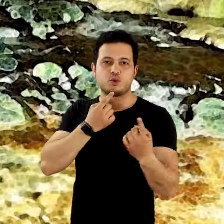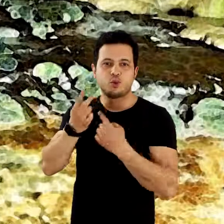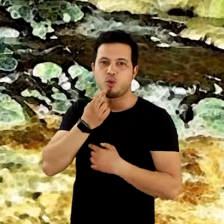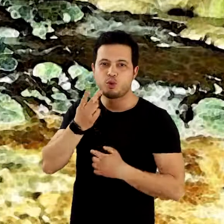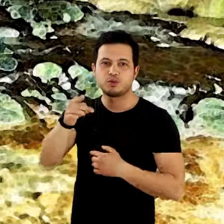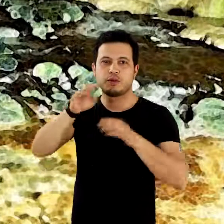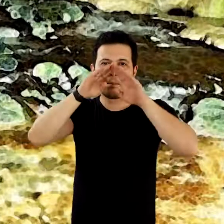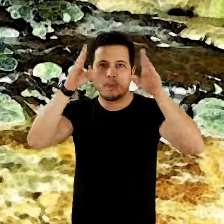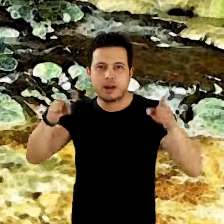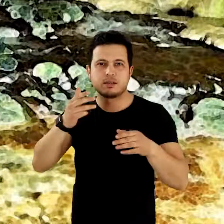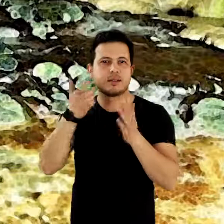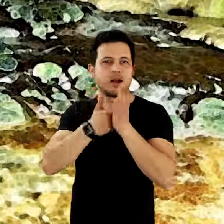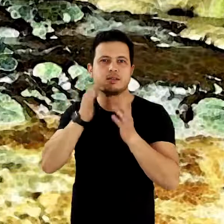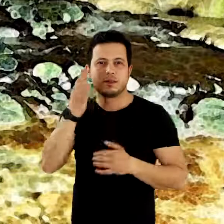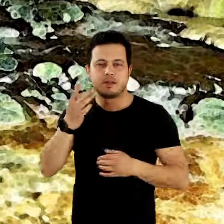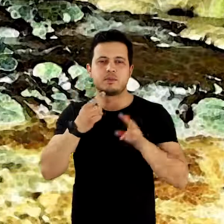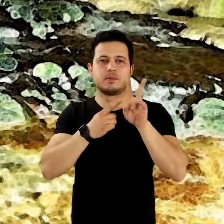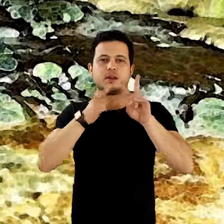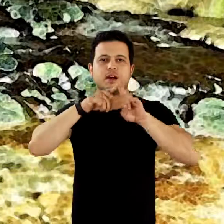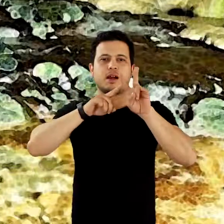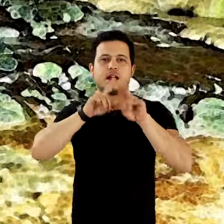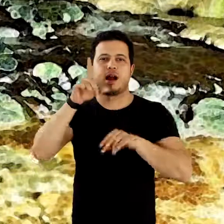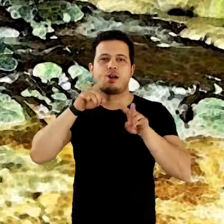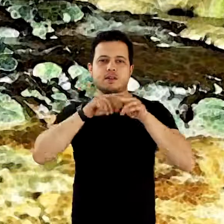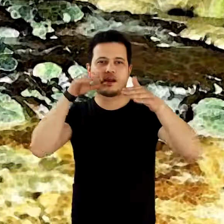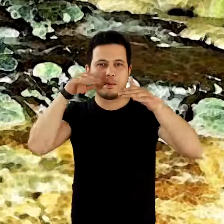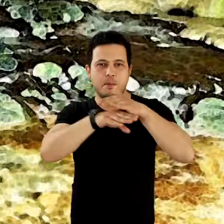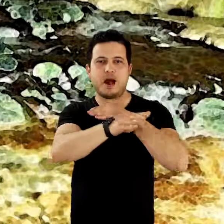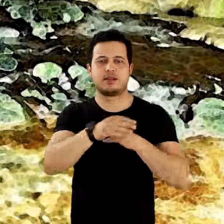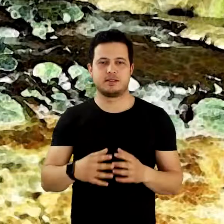nedir? Kaklık Mağarası.